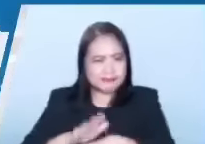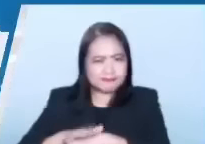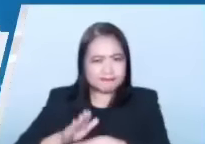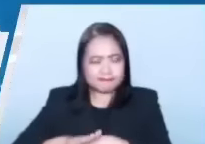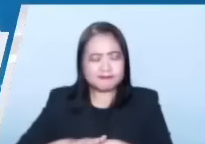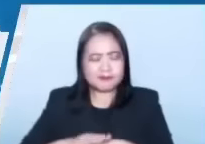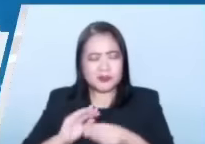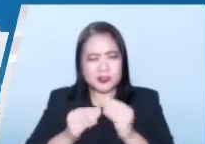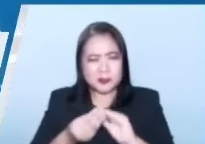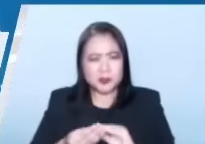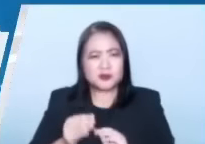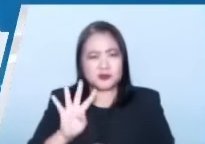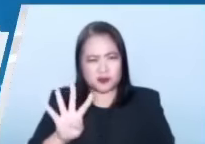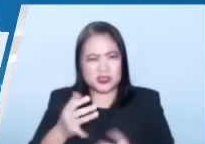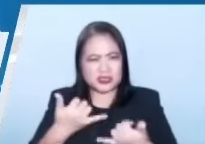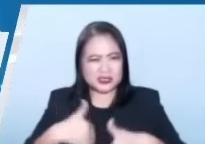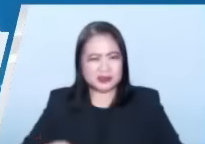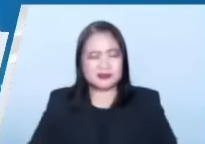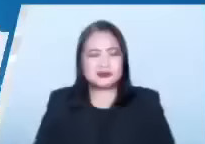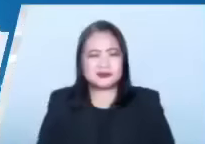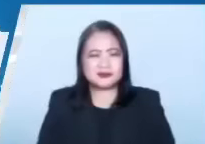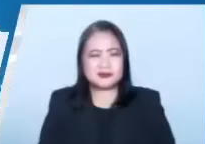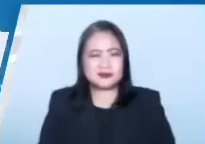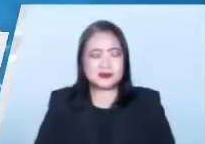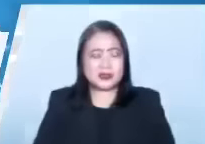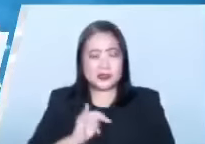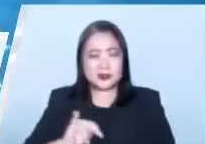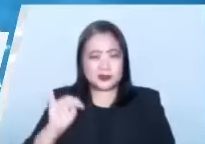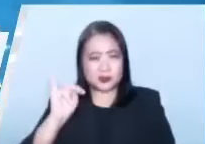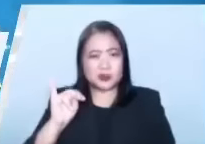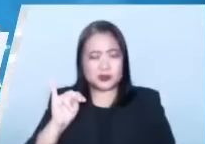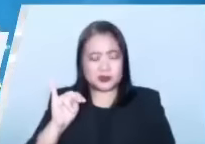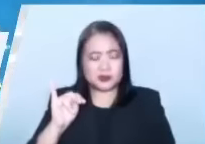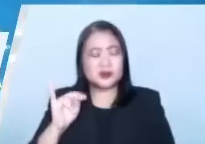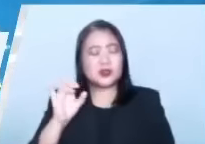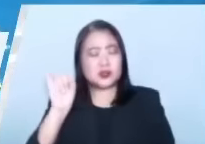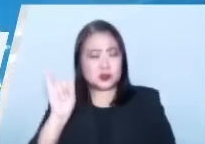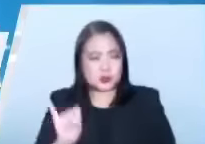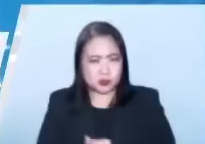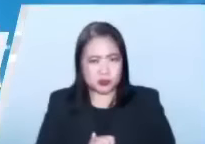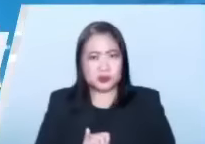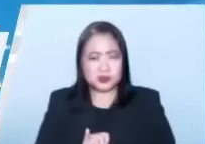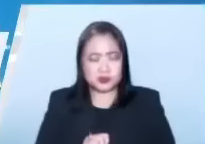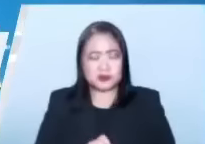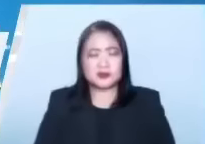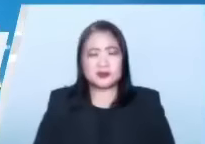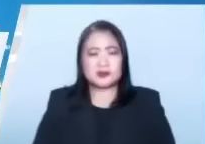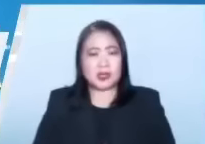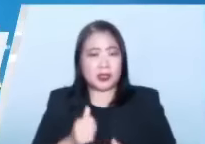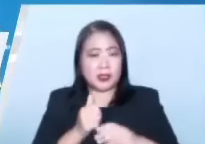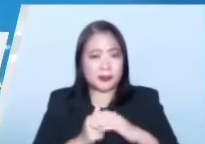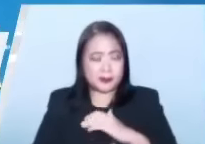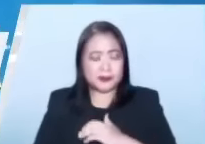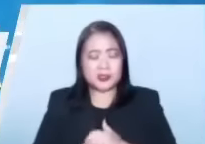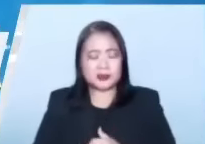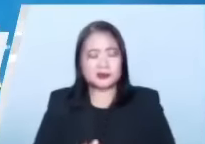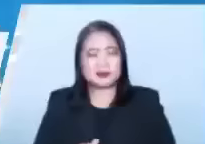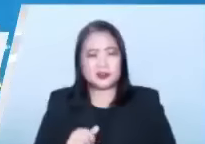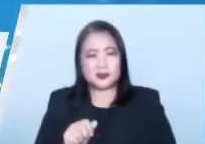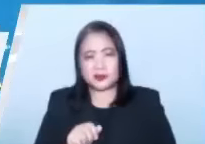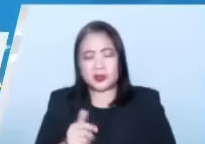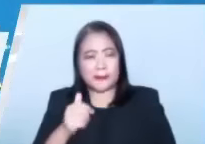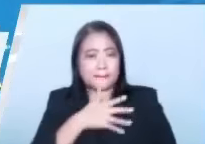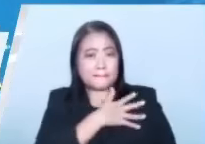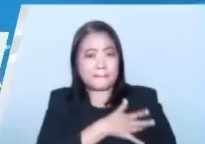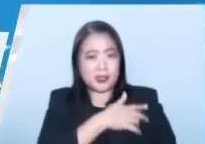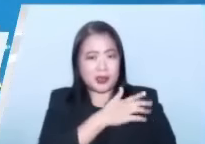nga rin po sa may bahagi na Ilocos Norte, northern portion na Ilocos Sur, northern portion na Abra, at sa northwestern portion na Apayao, at sa